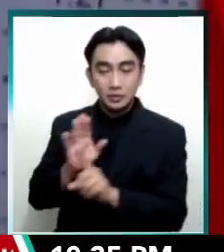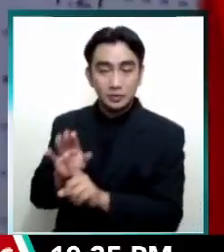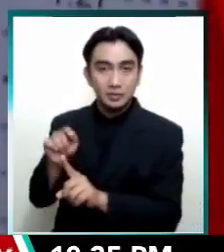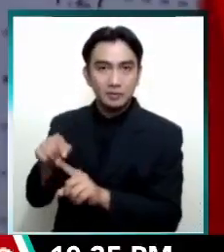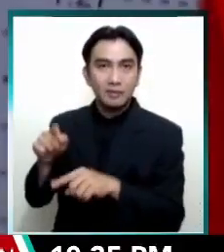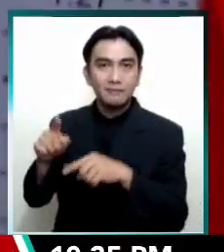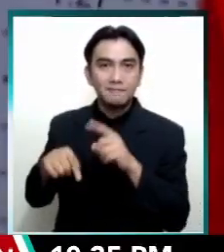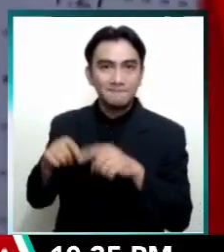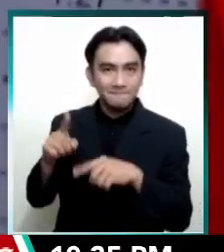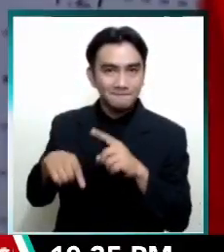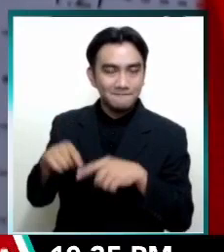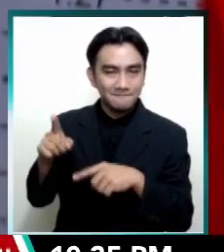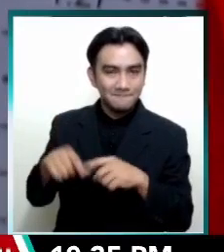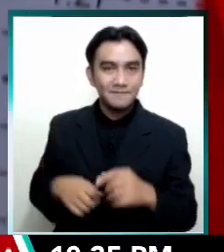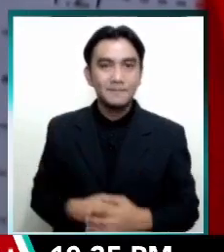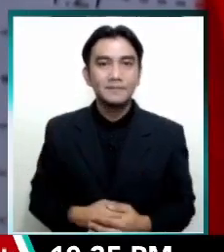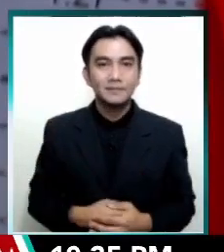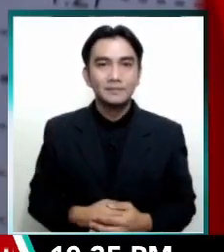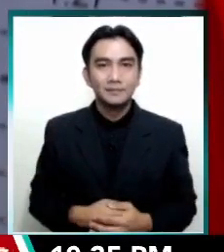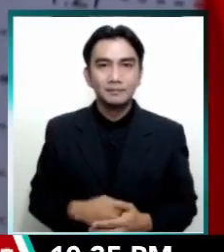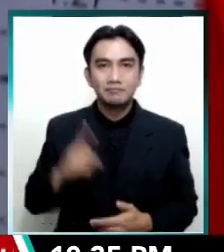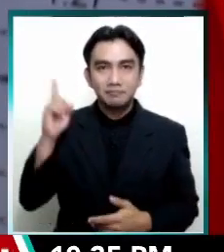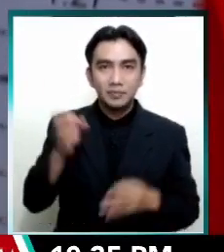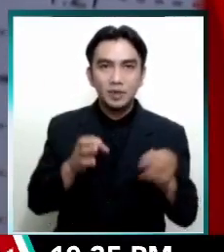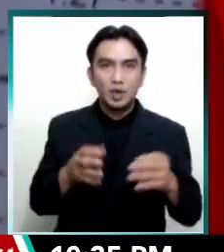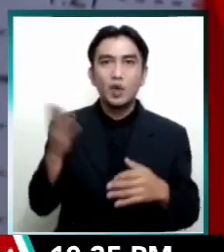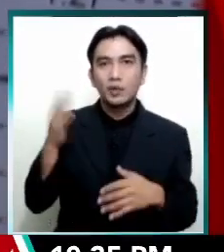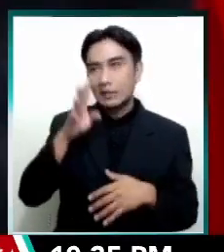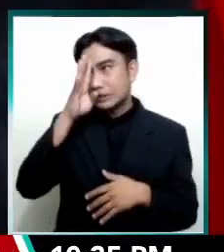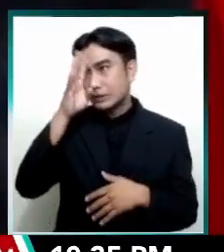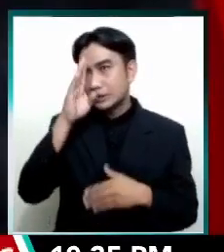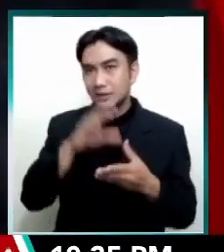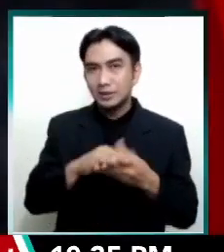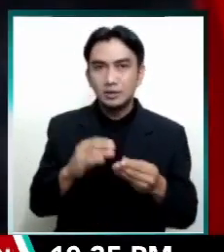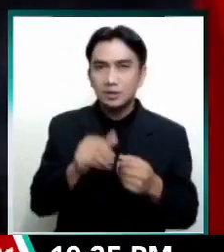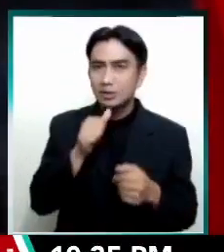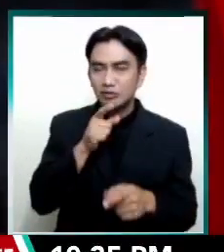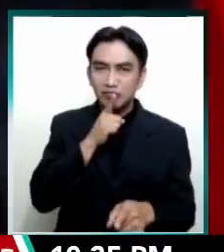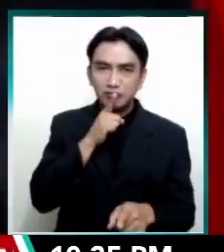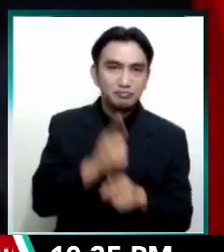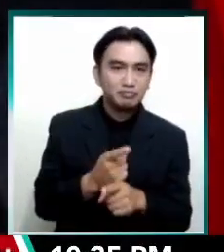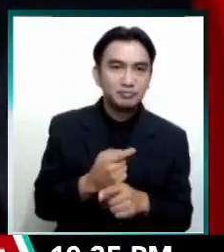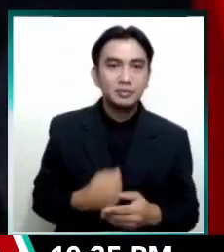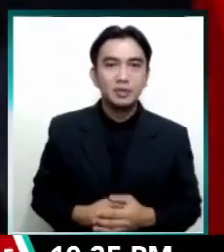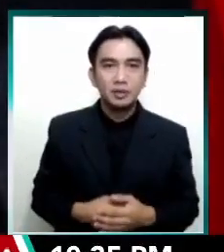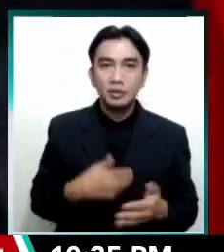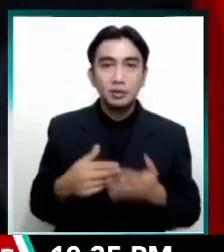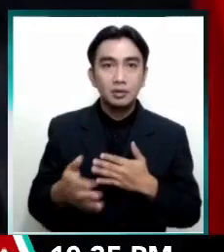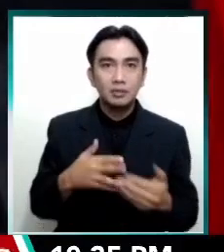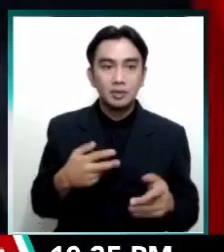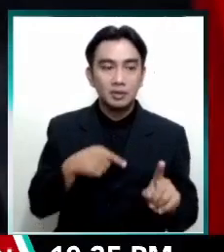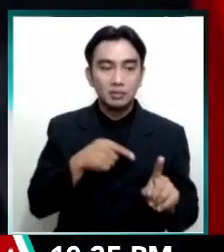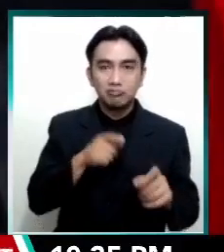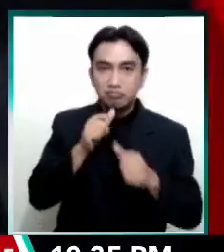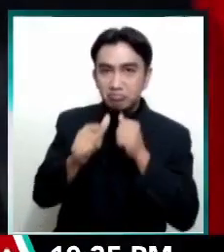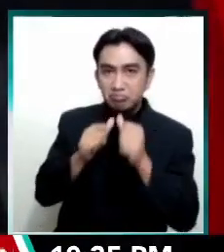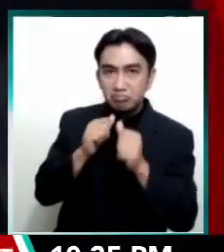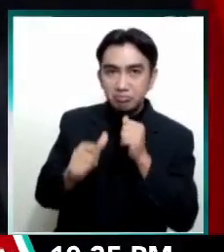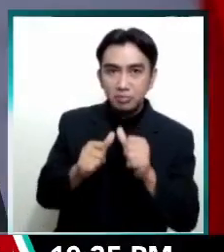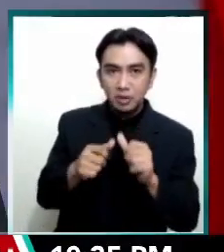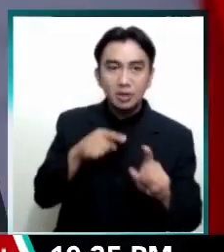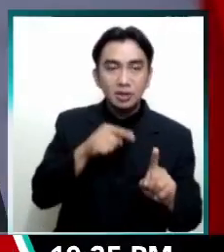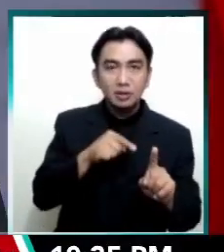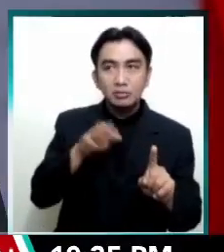lang po nila yan. Ano po ibig sabihin niyo? Hindi po totoo. Pero kahit na itinanggi ang paratang, humingi ng tawad ng suspect sa kanyang